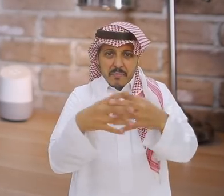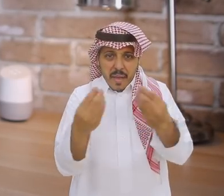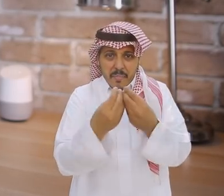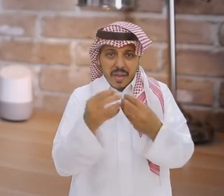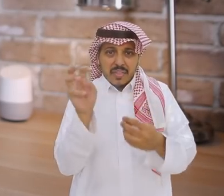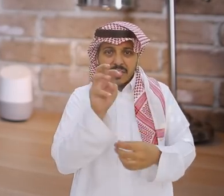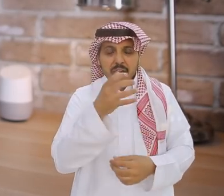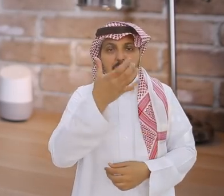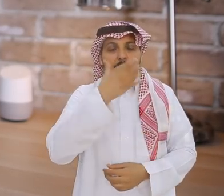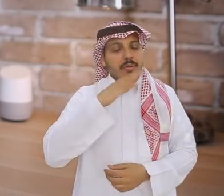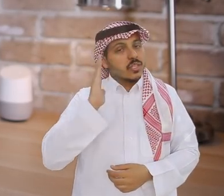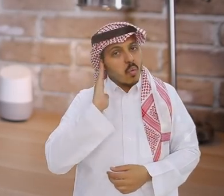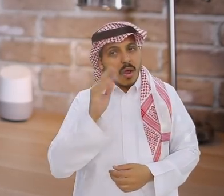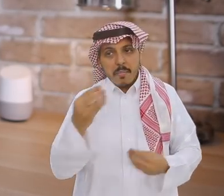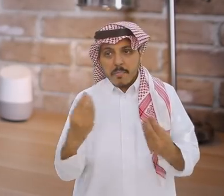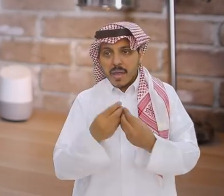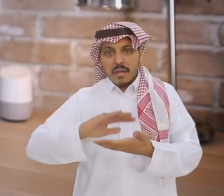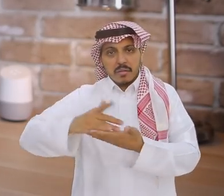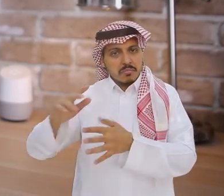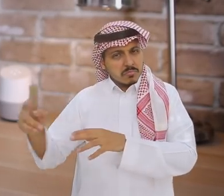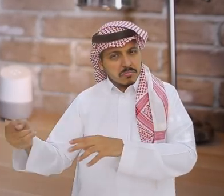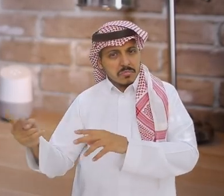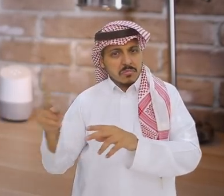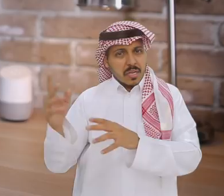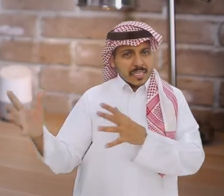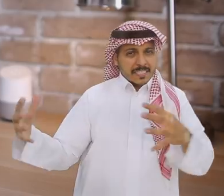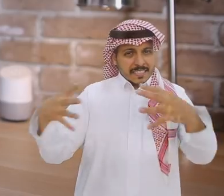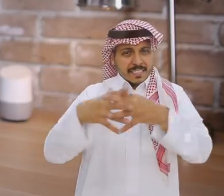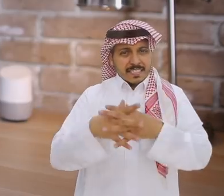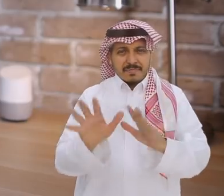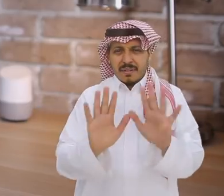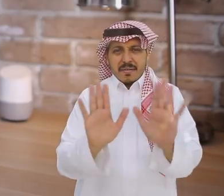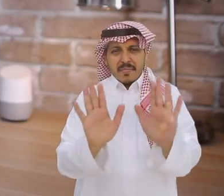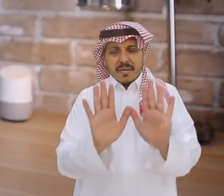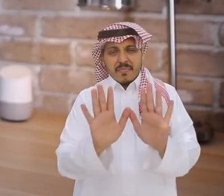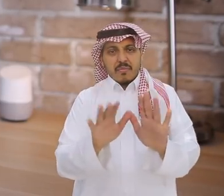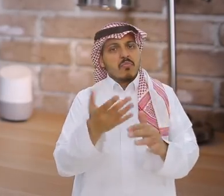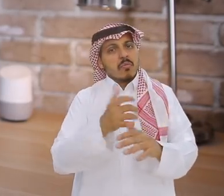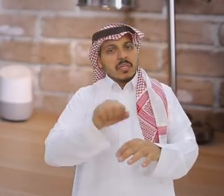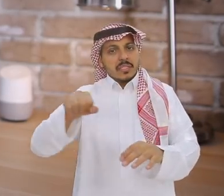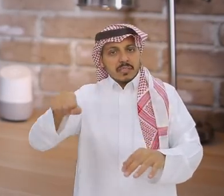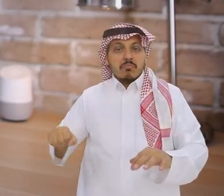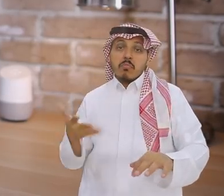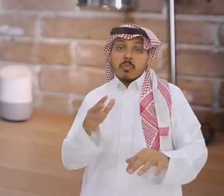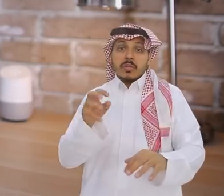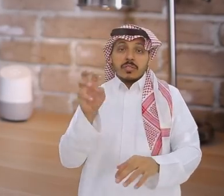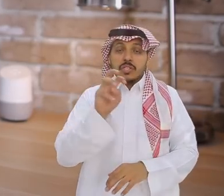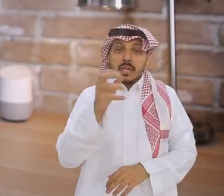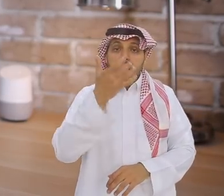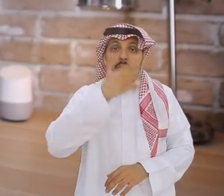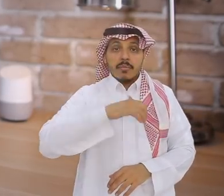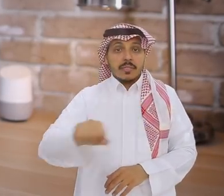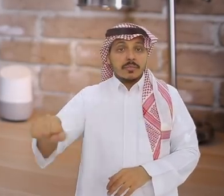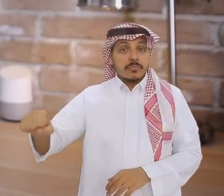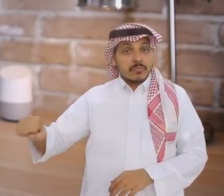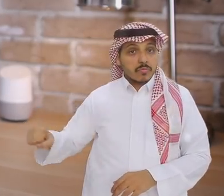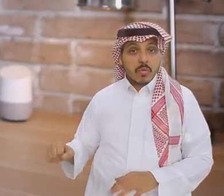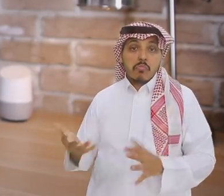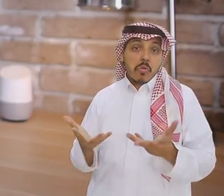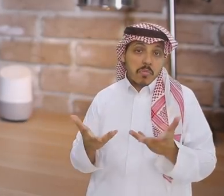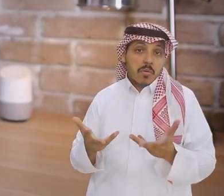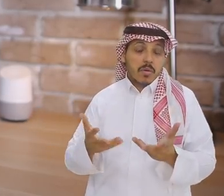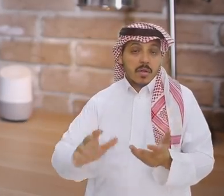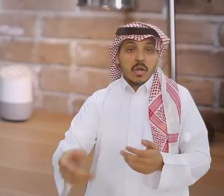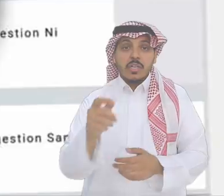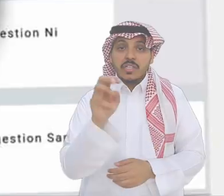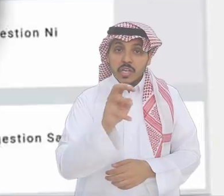قبل المستخدمين، فاحتماليه ابل تتراجع عن نفس الطموح اللي كان عندها، وهذا الطموح موجود عند كثير من شركات.